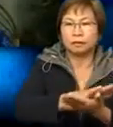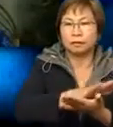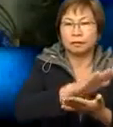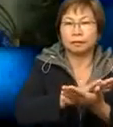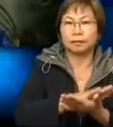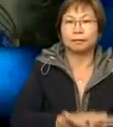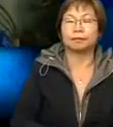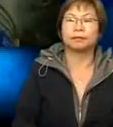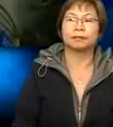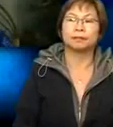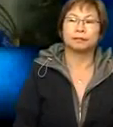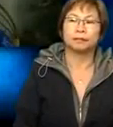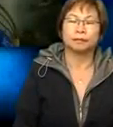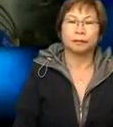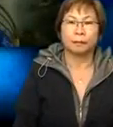sekolah.